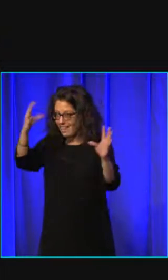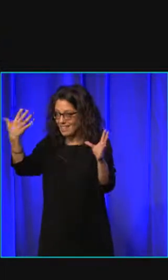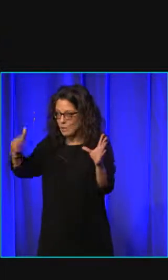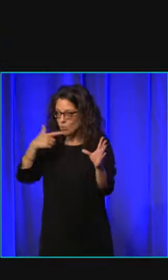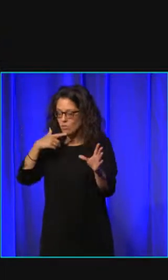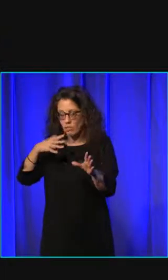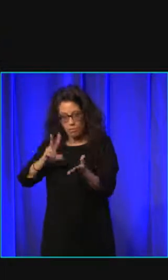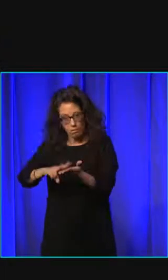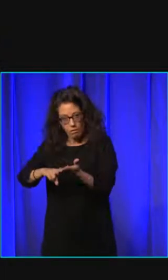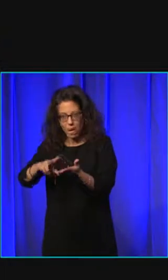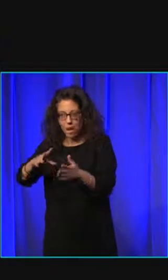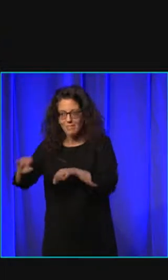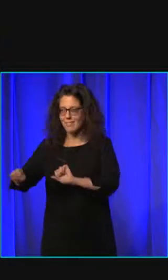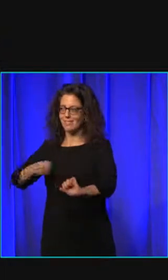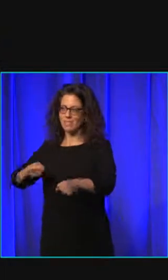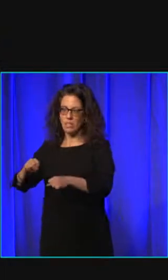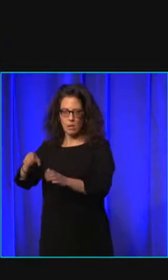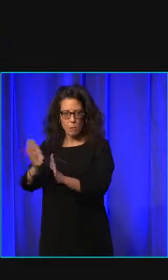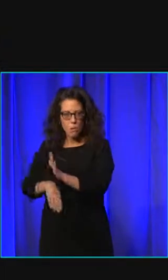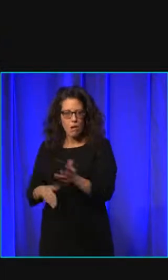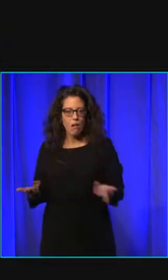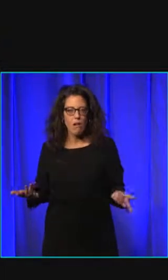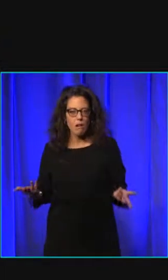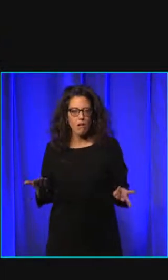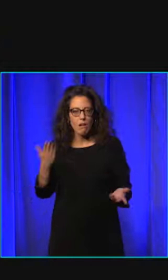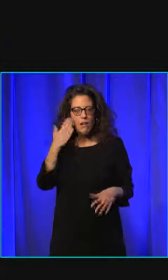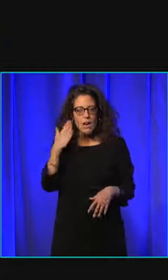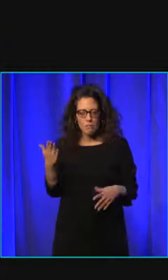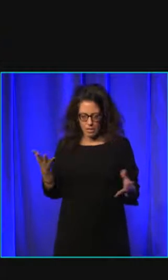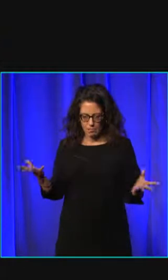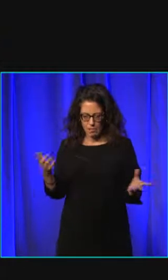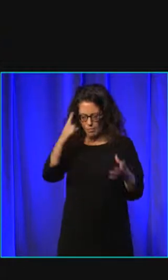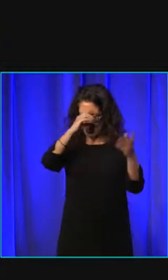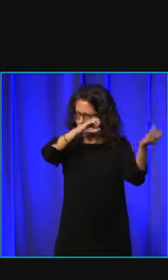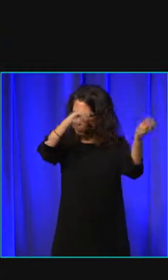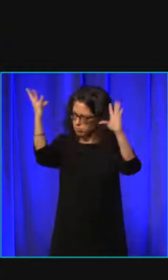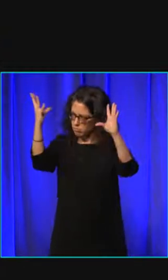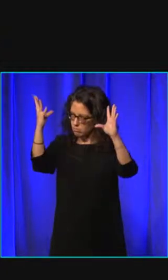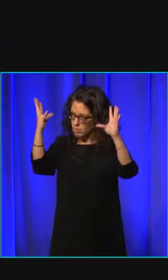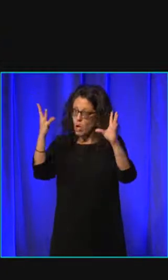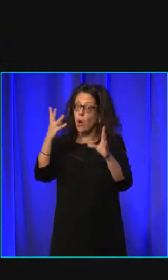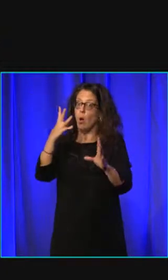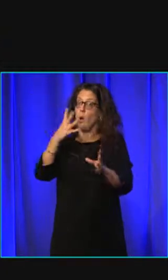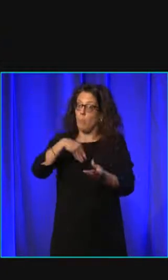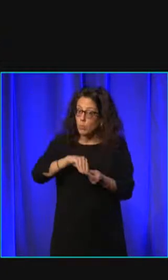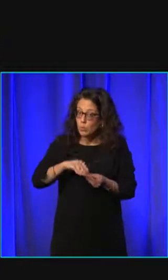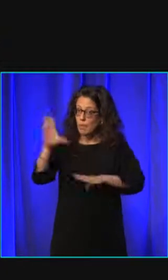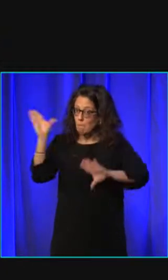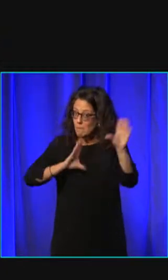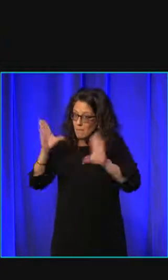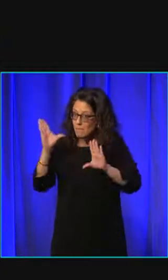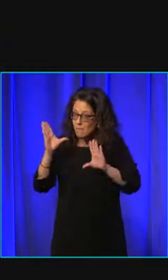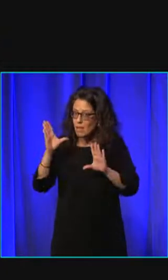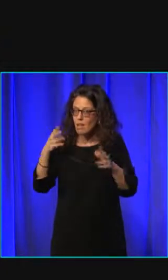couple l'imagerie technique de simulation motrice avec du mime, eh bien, là aussi, on